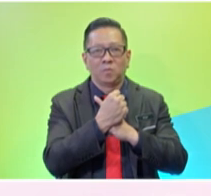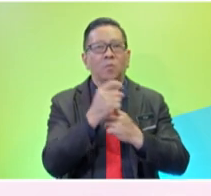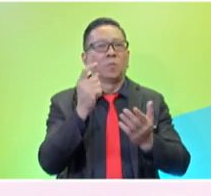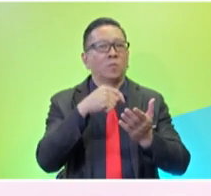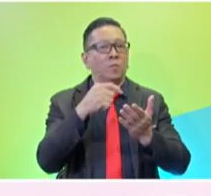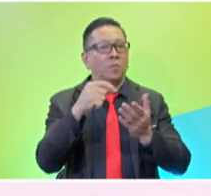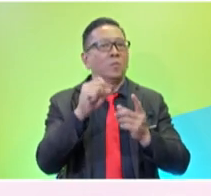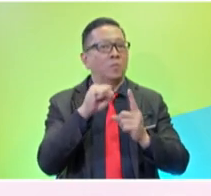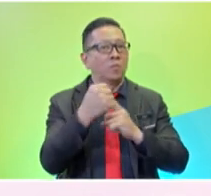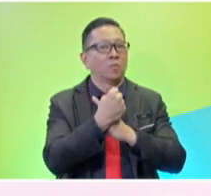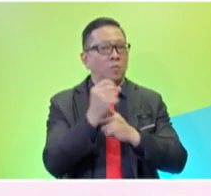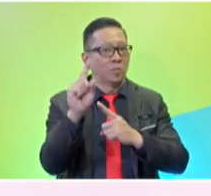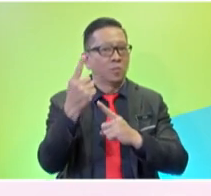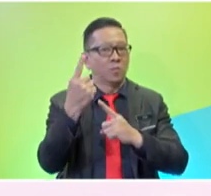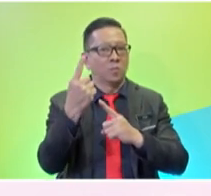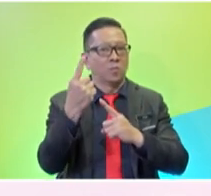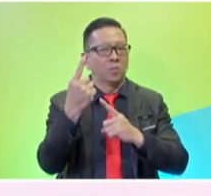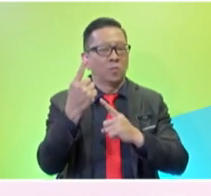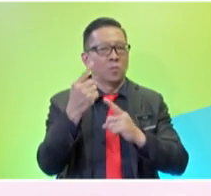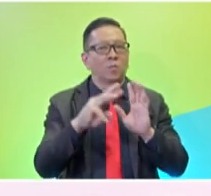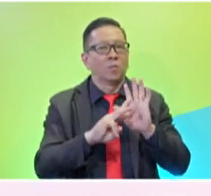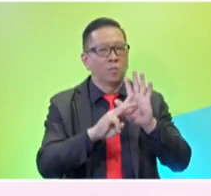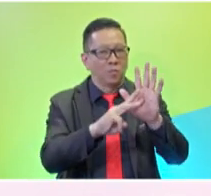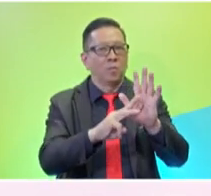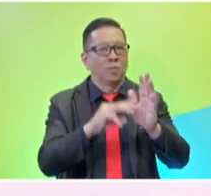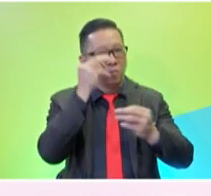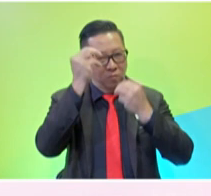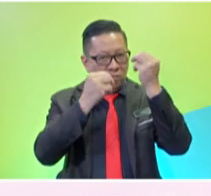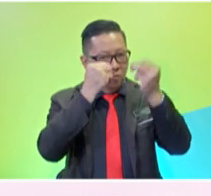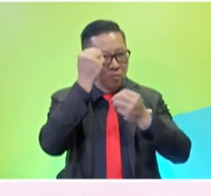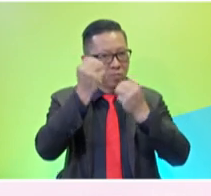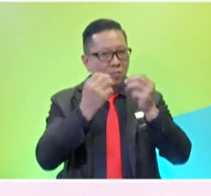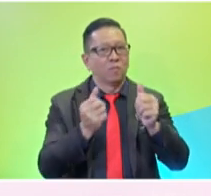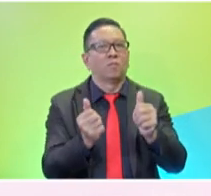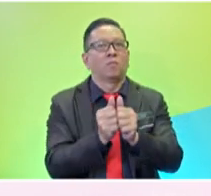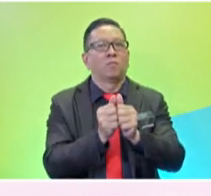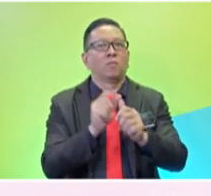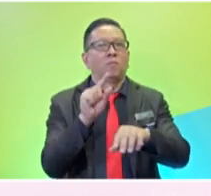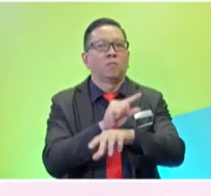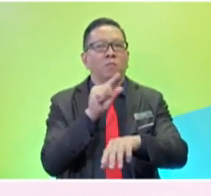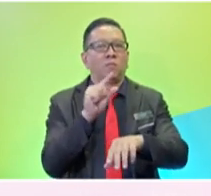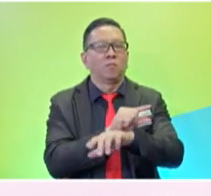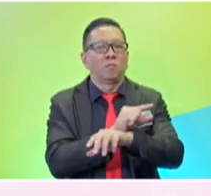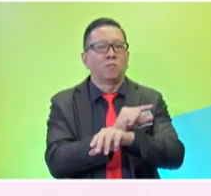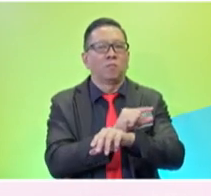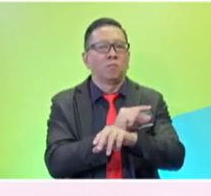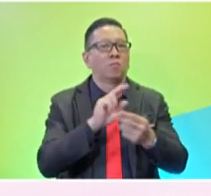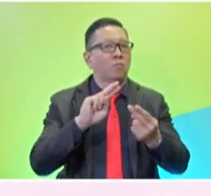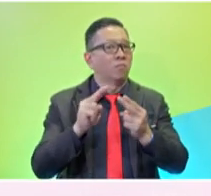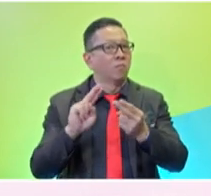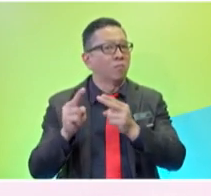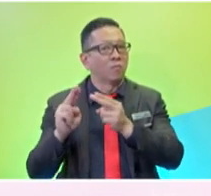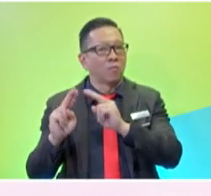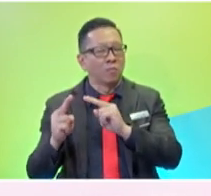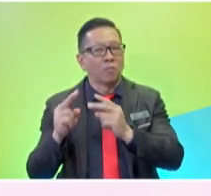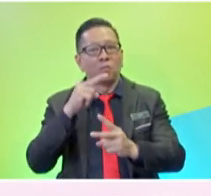saja kita bukan anak mencari nilai yang hendak dicari dengan menggunakan pemboleh ubah yang sesuai maka